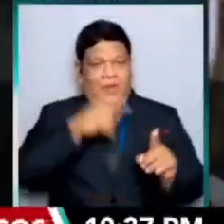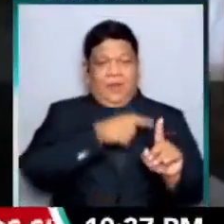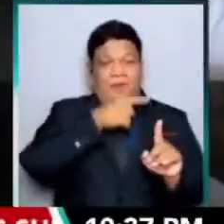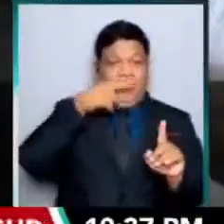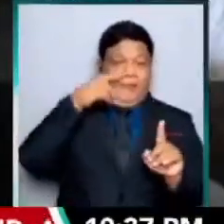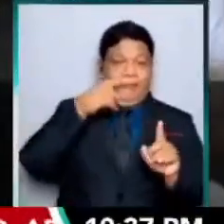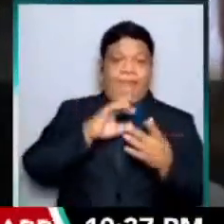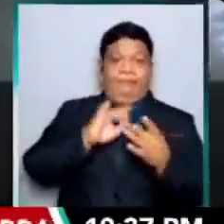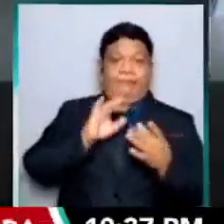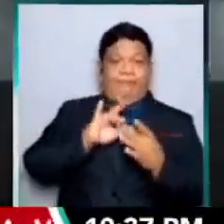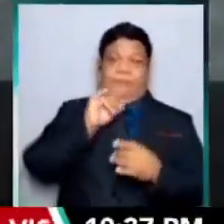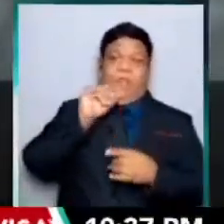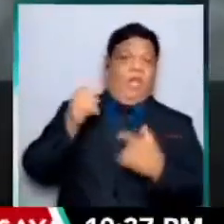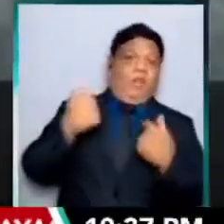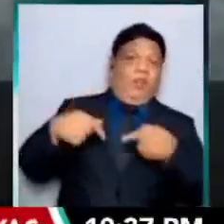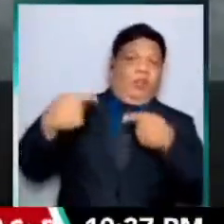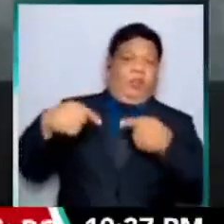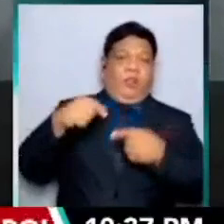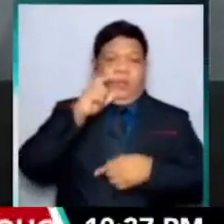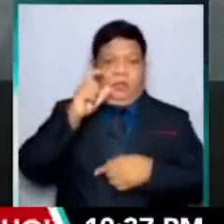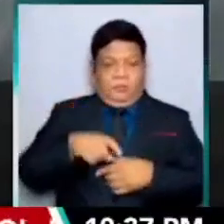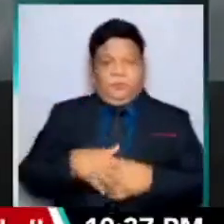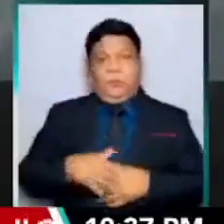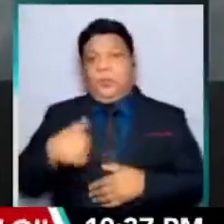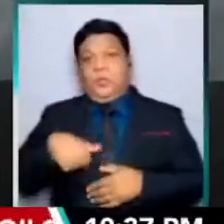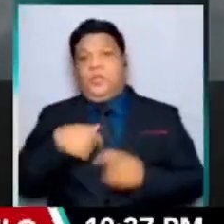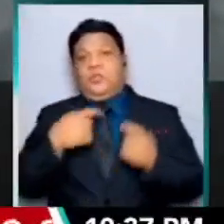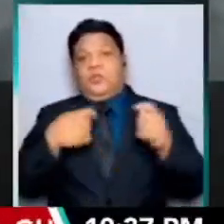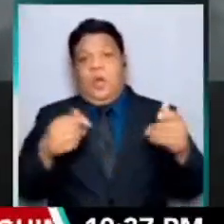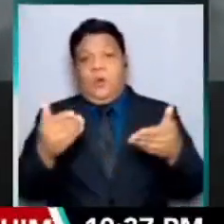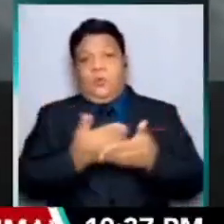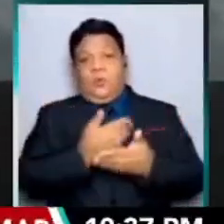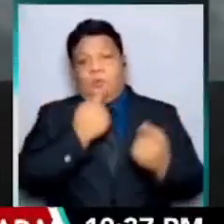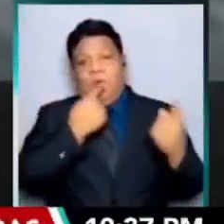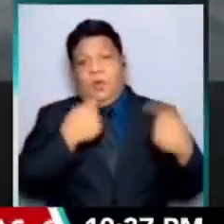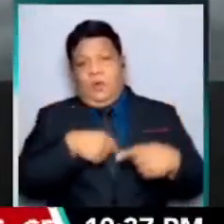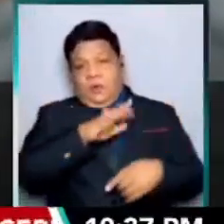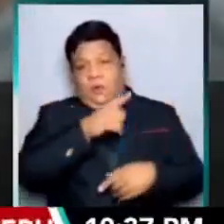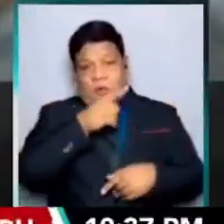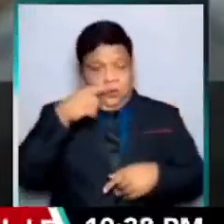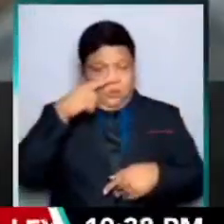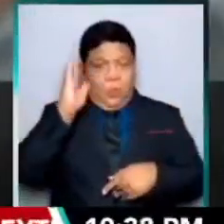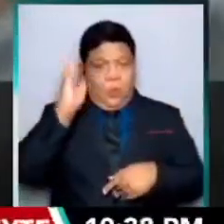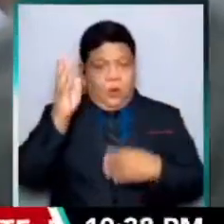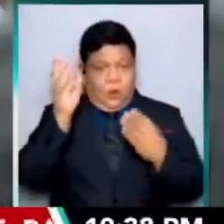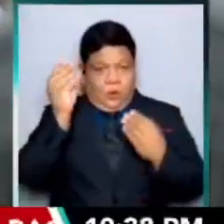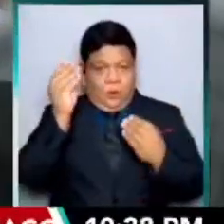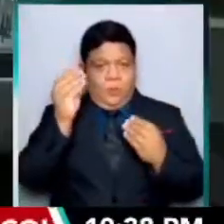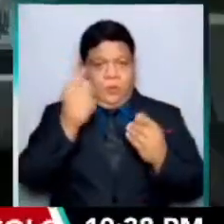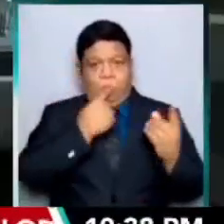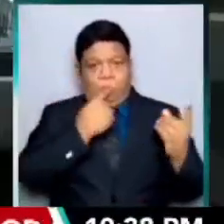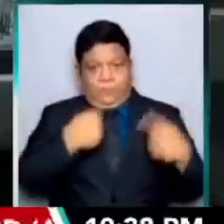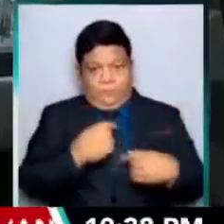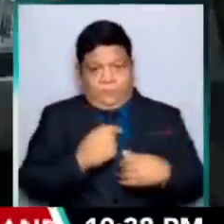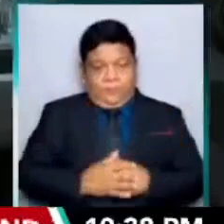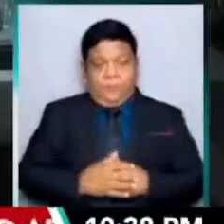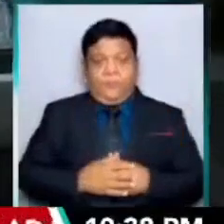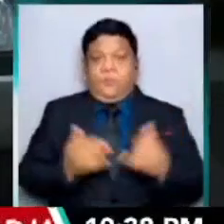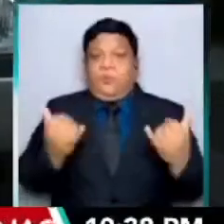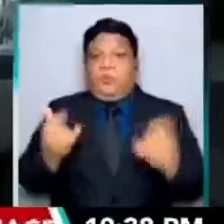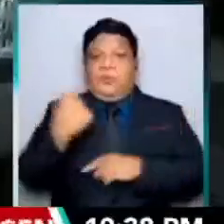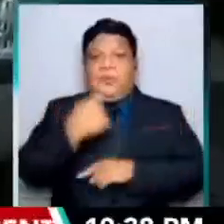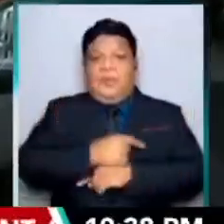alkalde. Sinusubukan pa namin kunan ng bagong pahayag si Robredo at iulat namin ito kapag meron na. Ngayong araw sa mga bayan sa